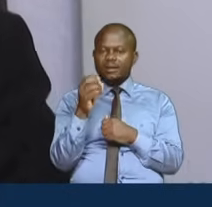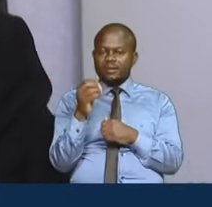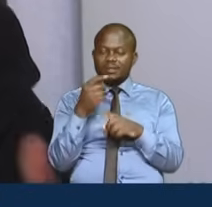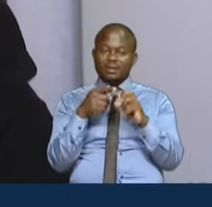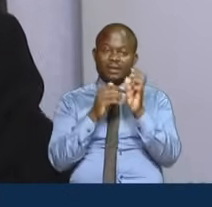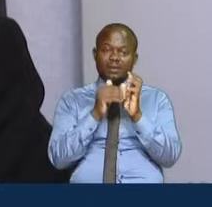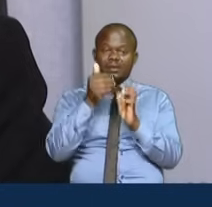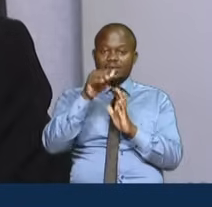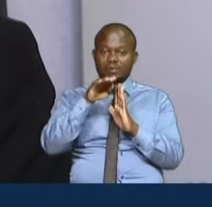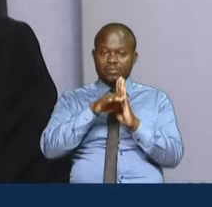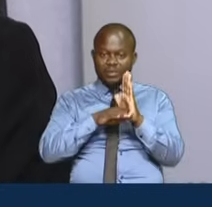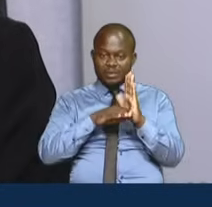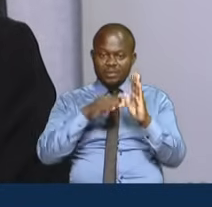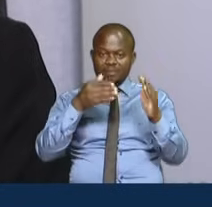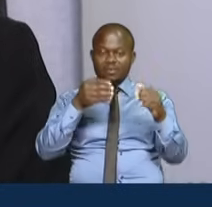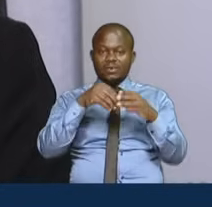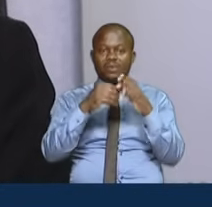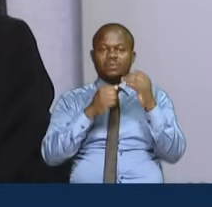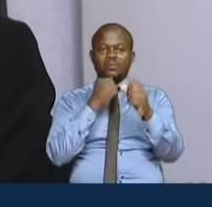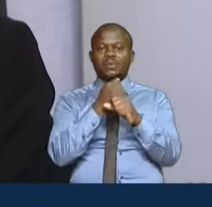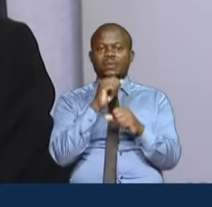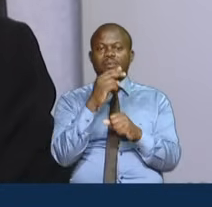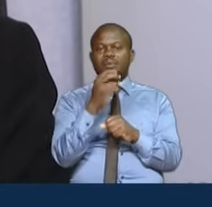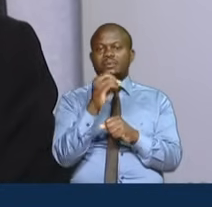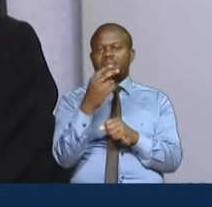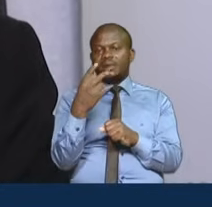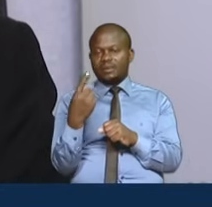iyo program ubwo ni muri 2021, muri